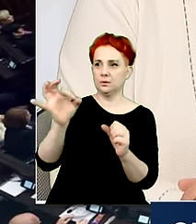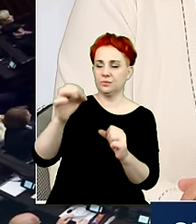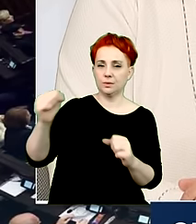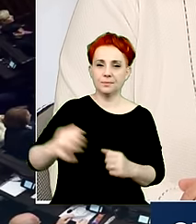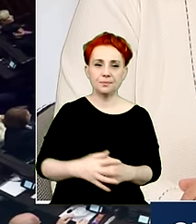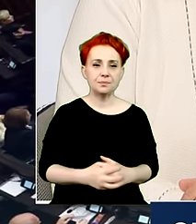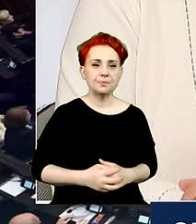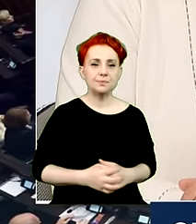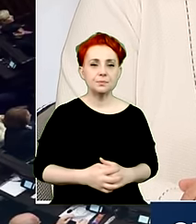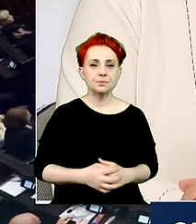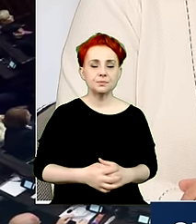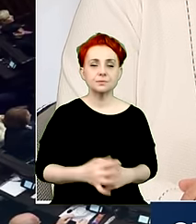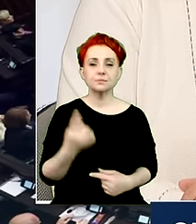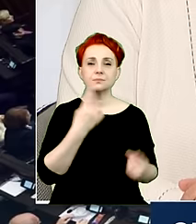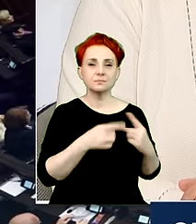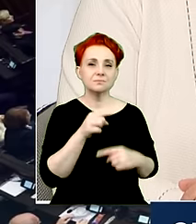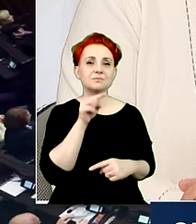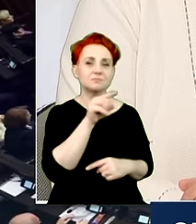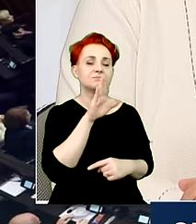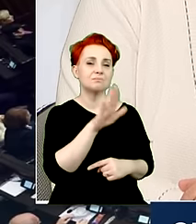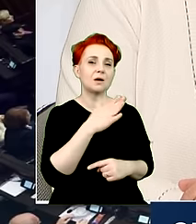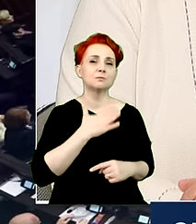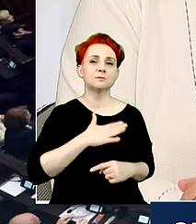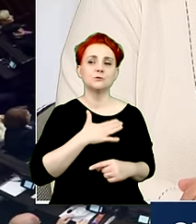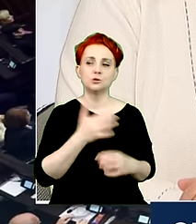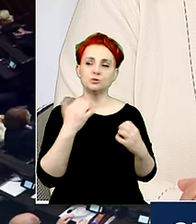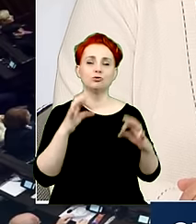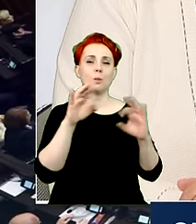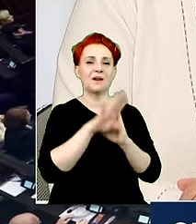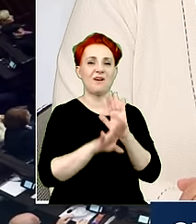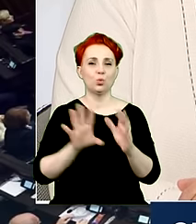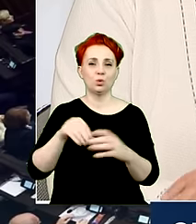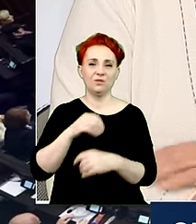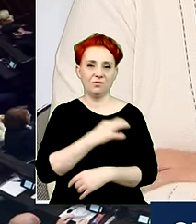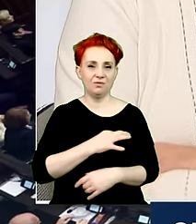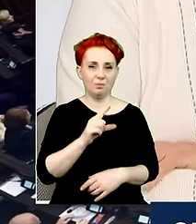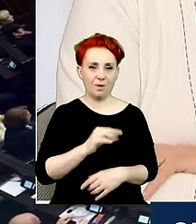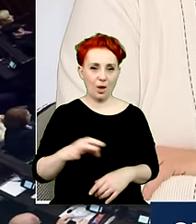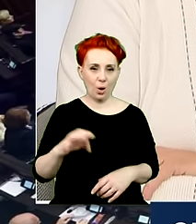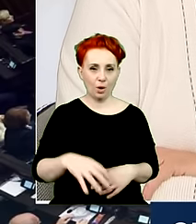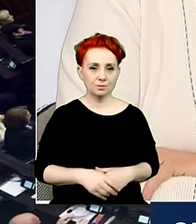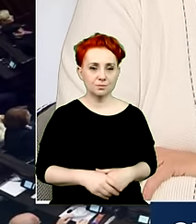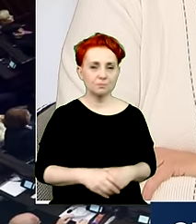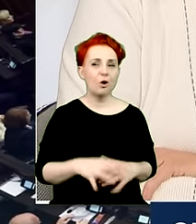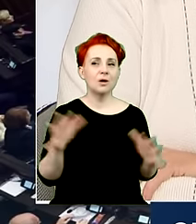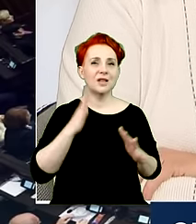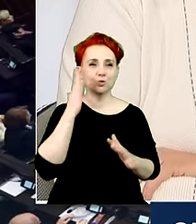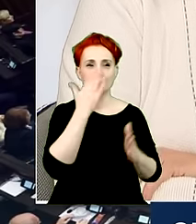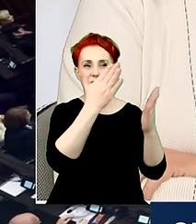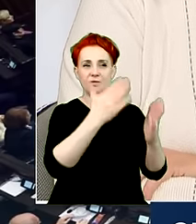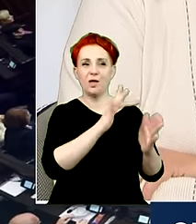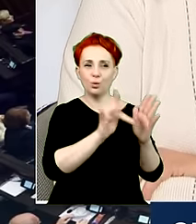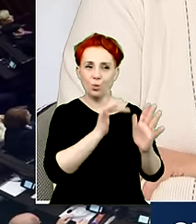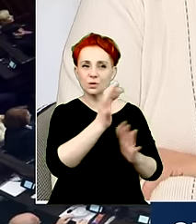Tusków, ja myślę, że on ma tam rzeczywiście na preferencyjnych warunkach funkcjonuje w Platformie Obywatelskiej, bo zbyt dużo wie o Tusku, o jego synu.